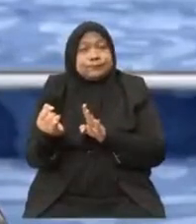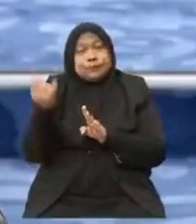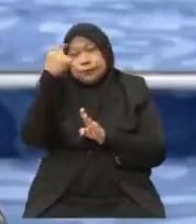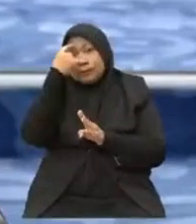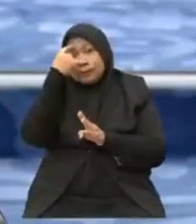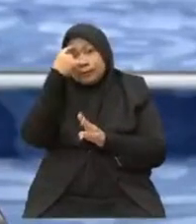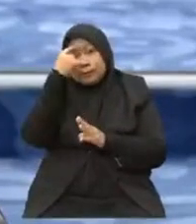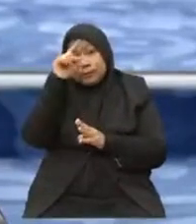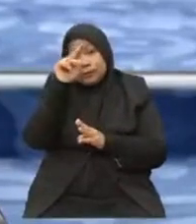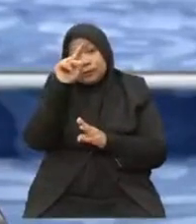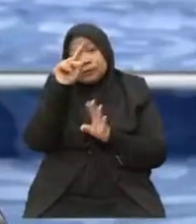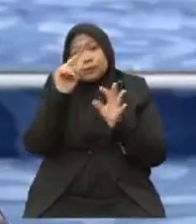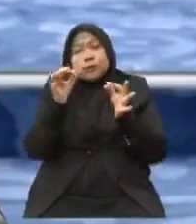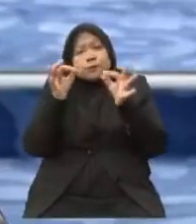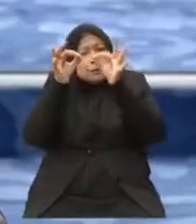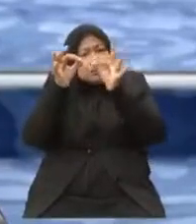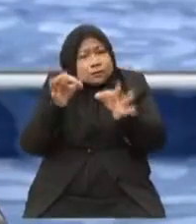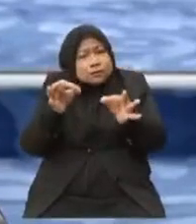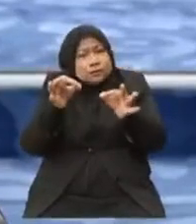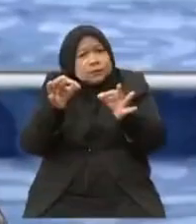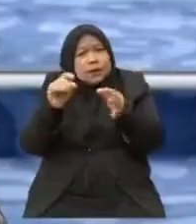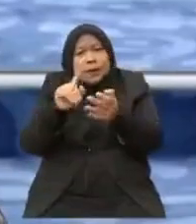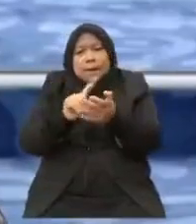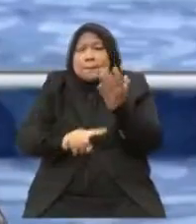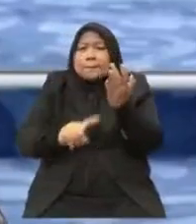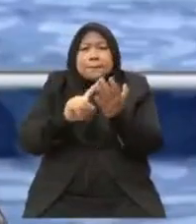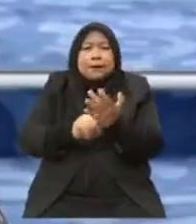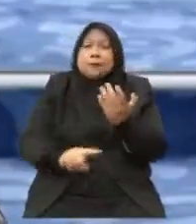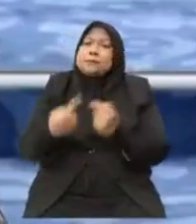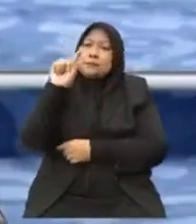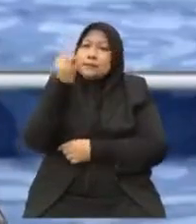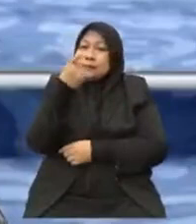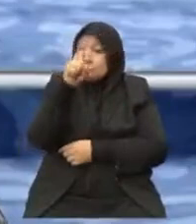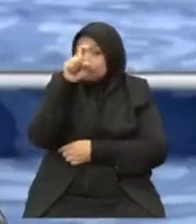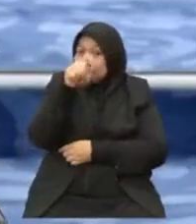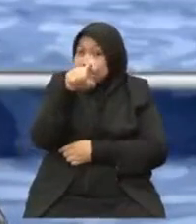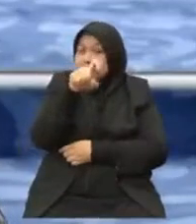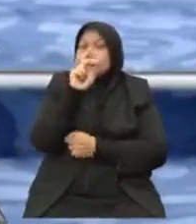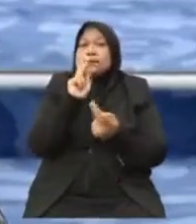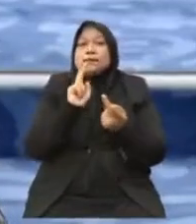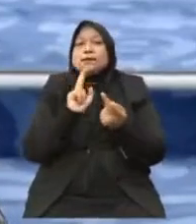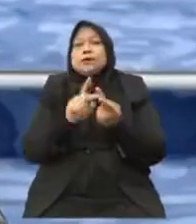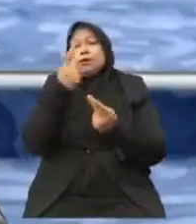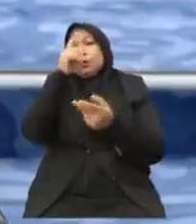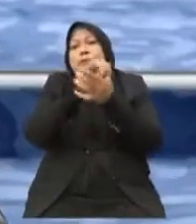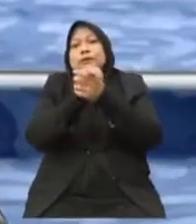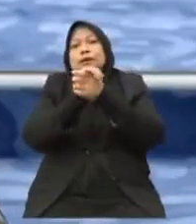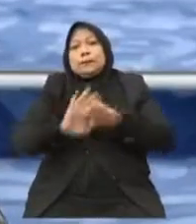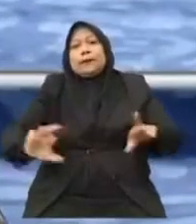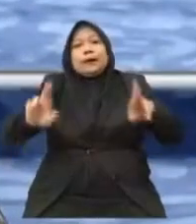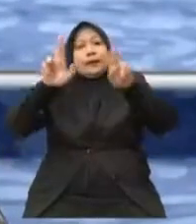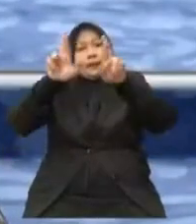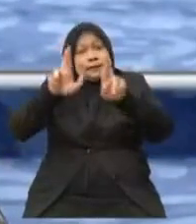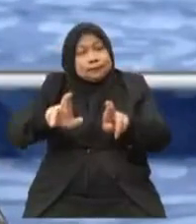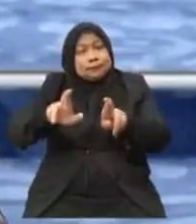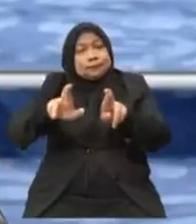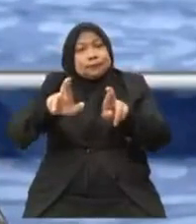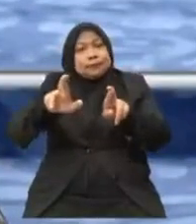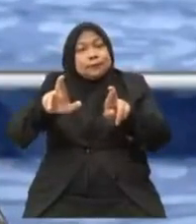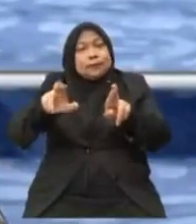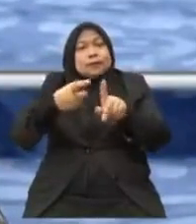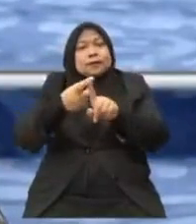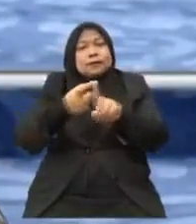untuk memutuskan apa sahaja yang perlu untuk menyelamat rakyat